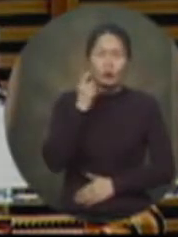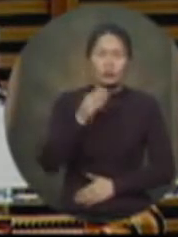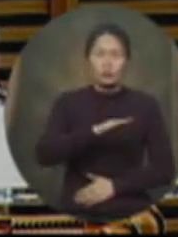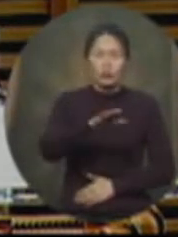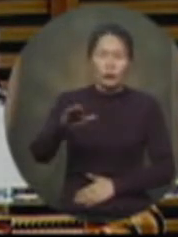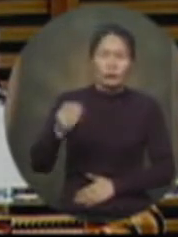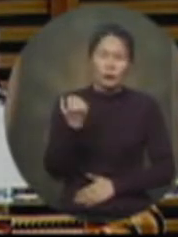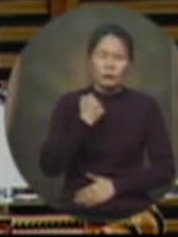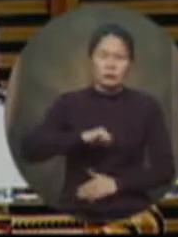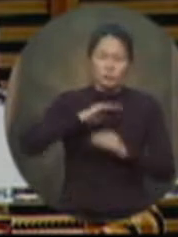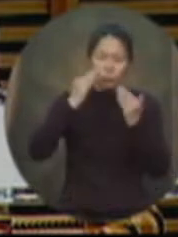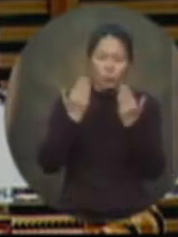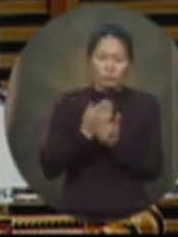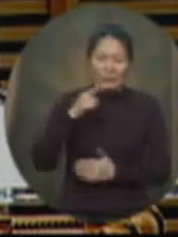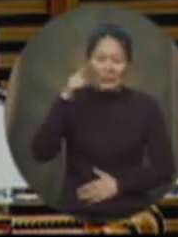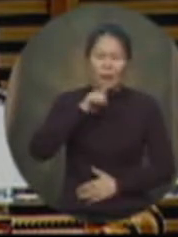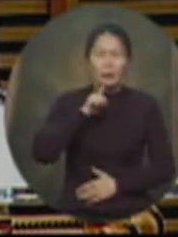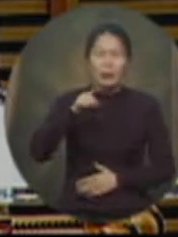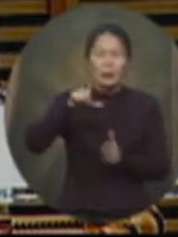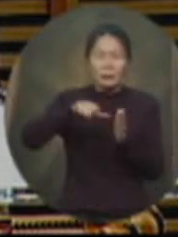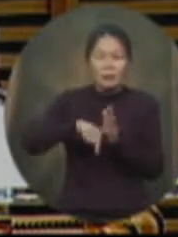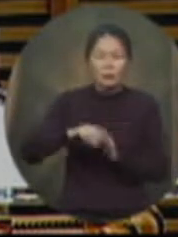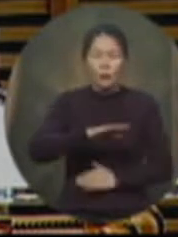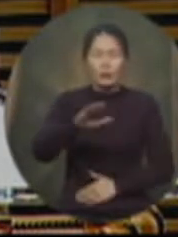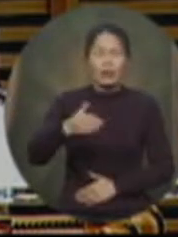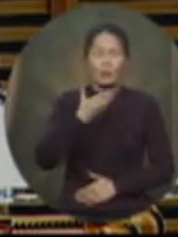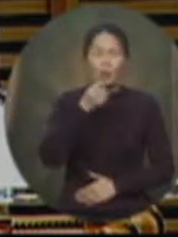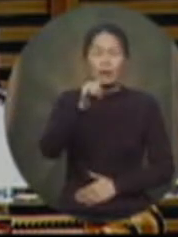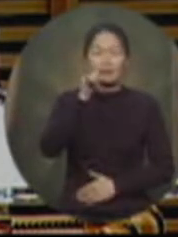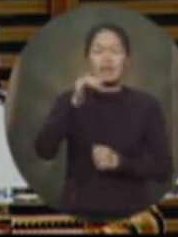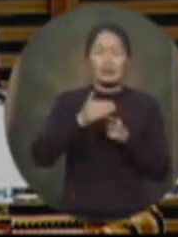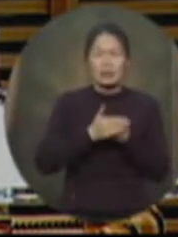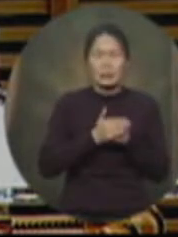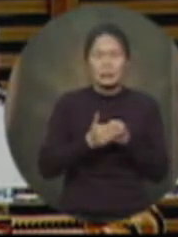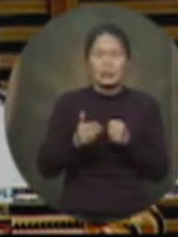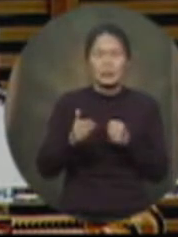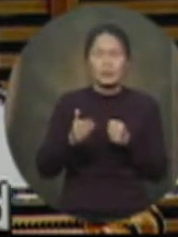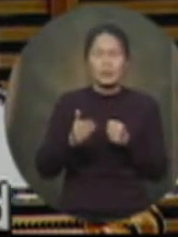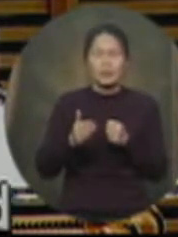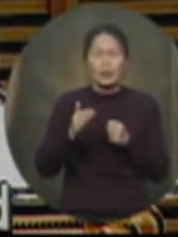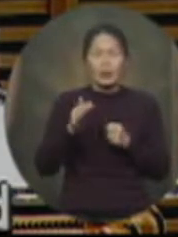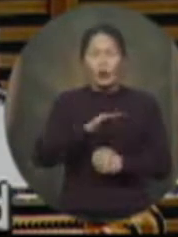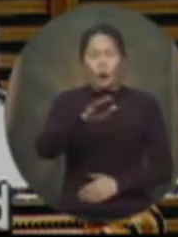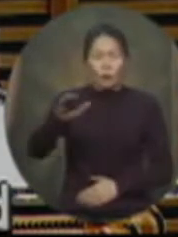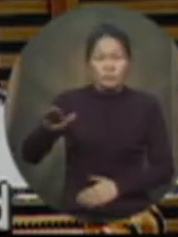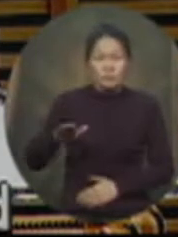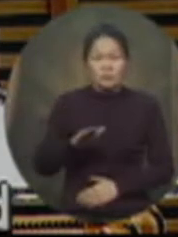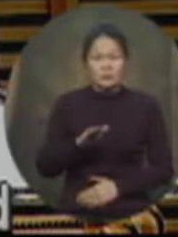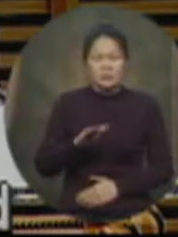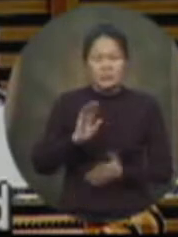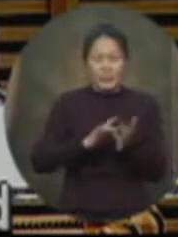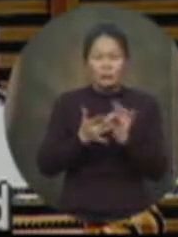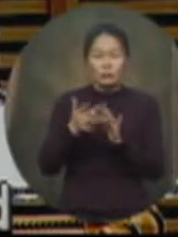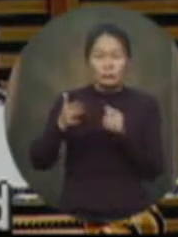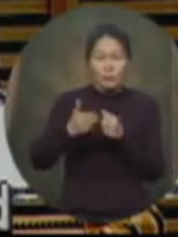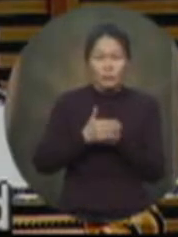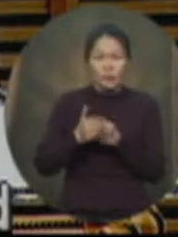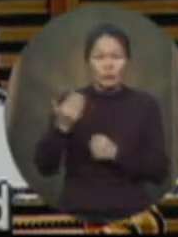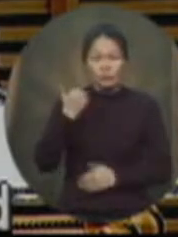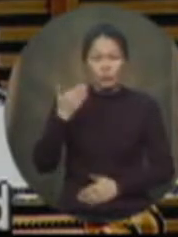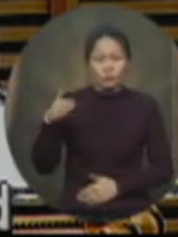악한 말을 할 때에는 너희에게 복이 있나니 여러분이 예수님 때문에